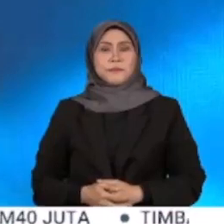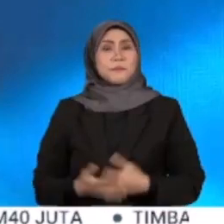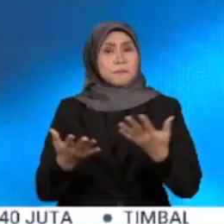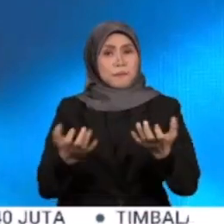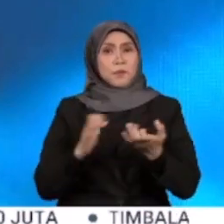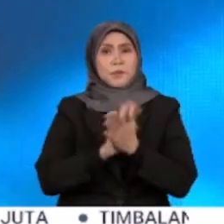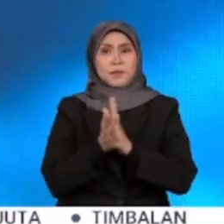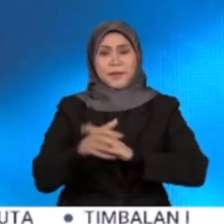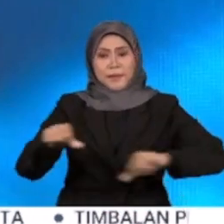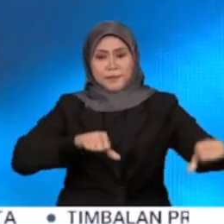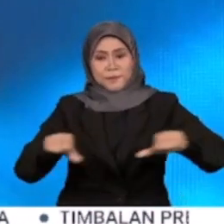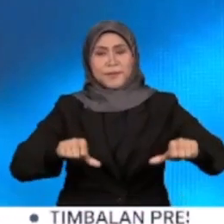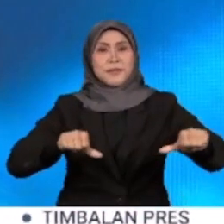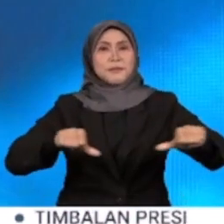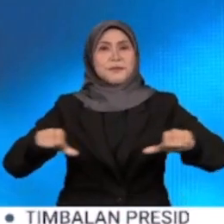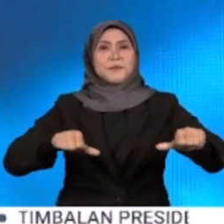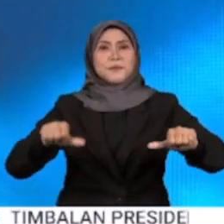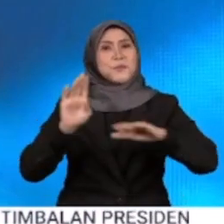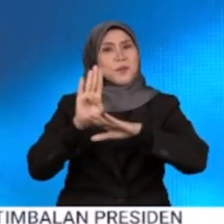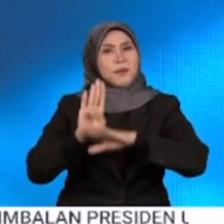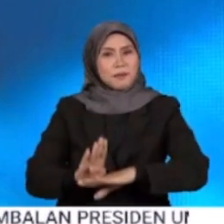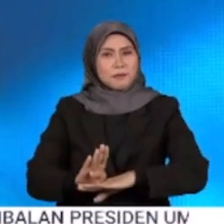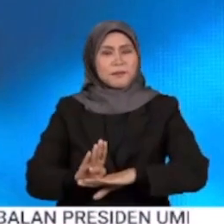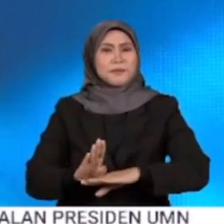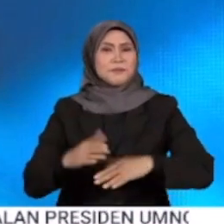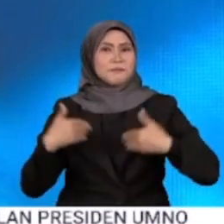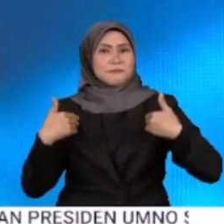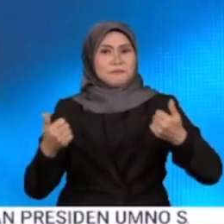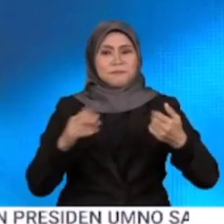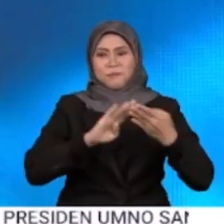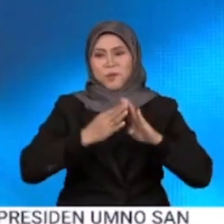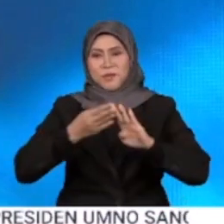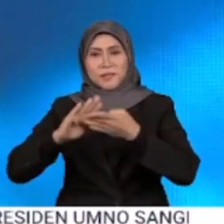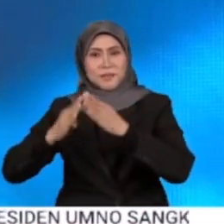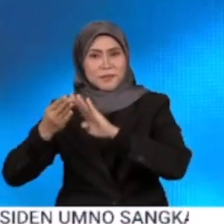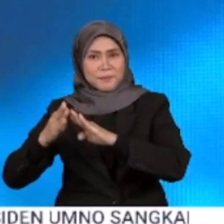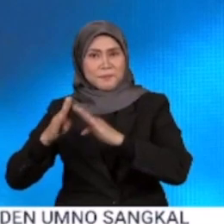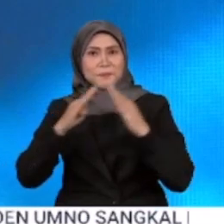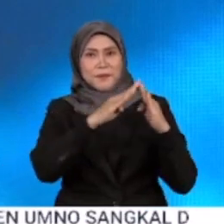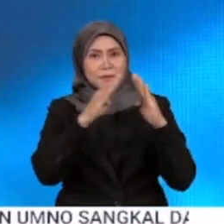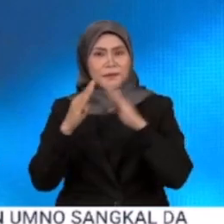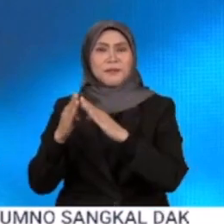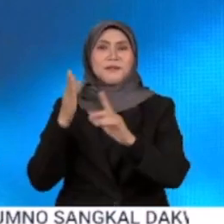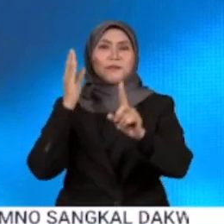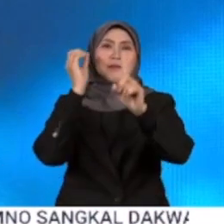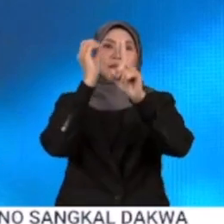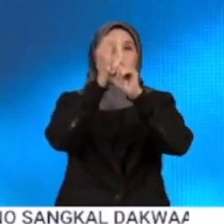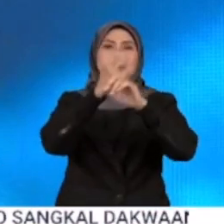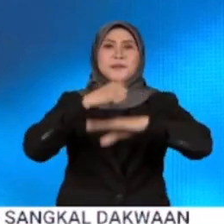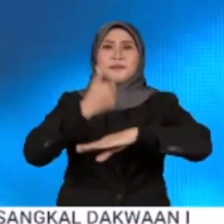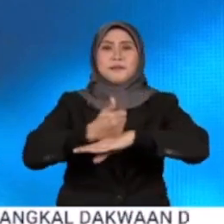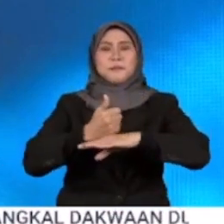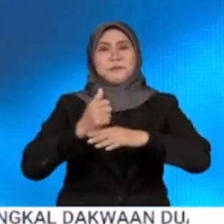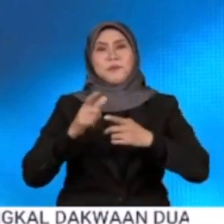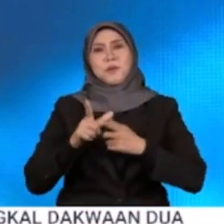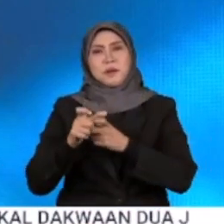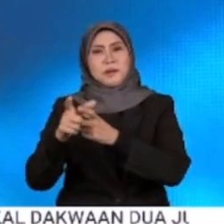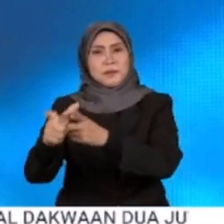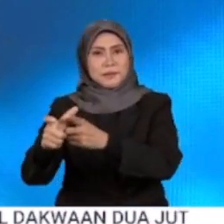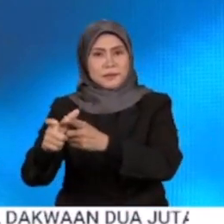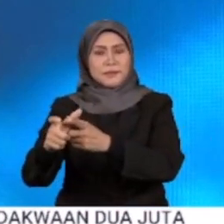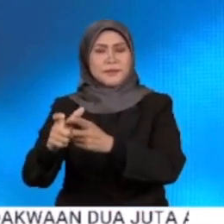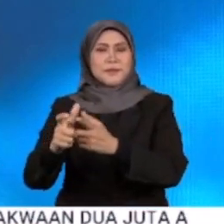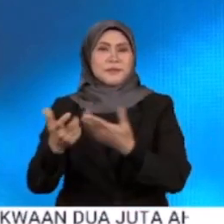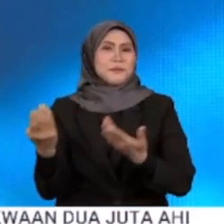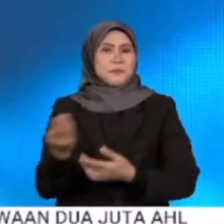Mahu jadikan aktiviti kecergasan sebagai budaya dan gaya hidup komuniti bandar. Ini antara matlamat penubuhan Kelab Olahraga Bagiran